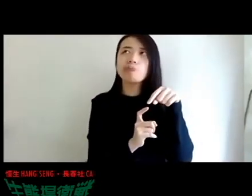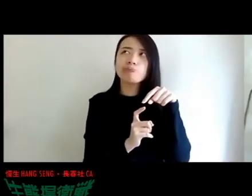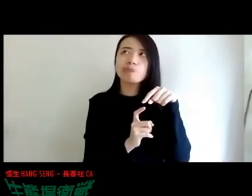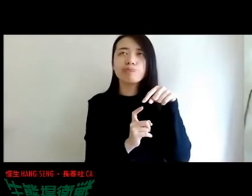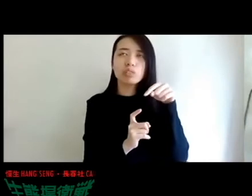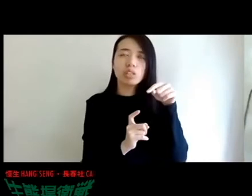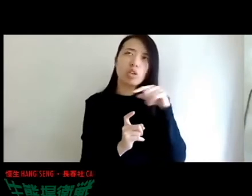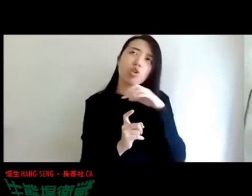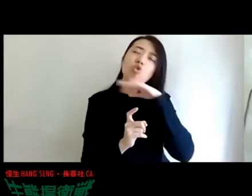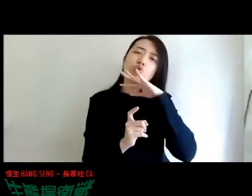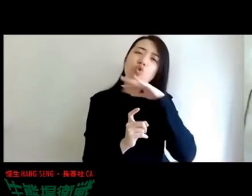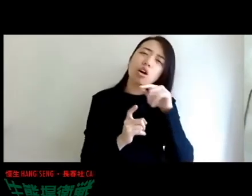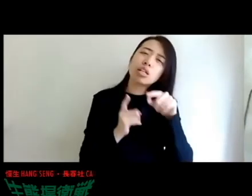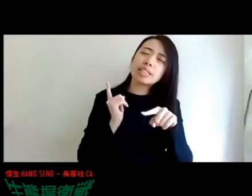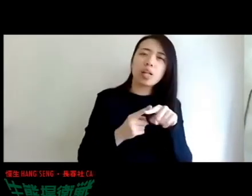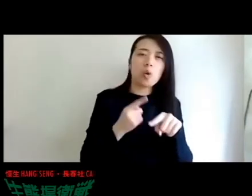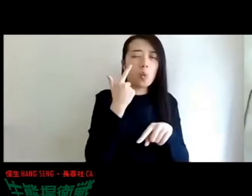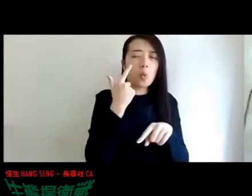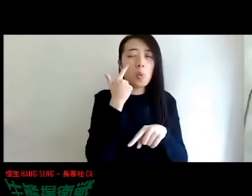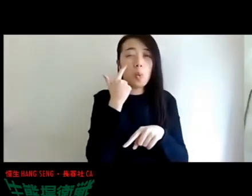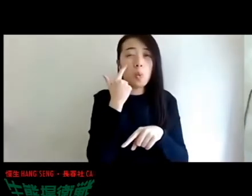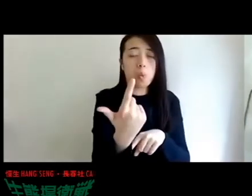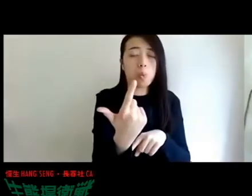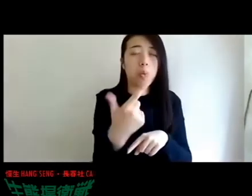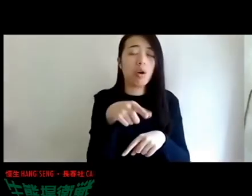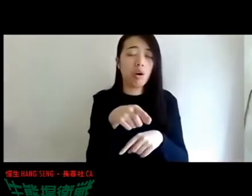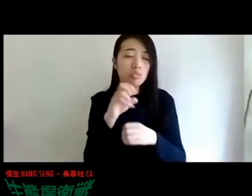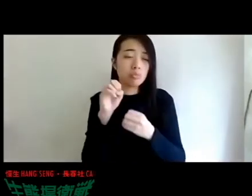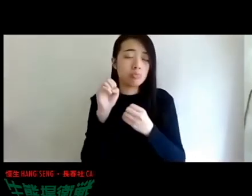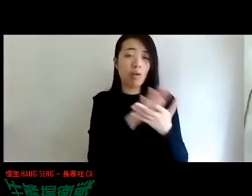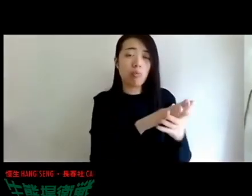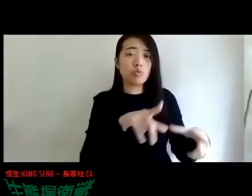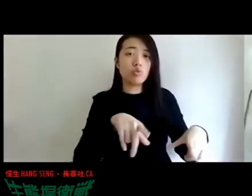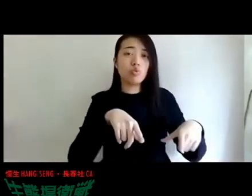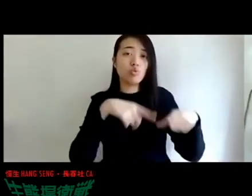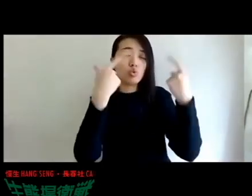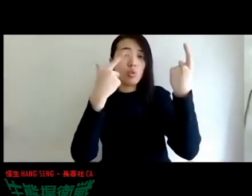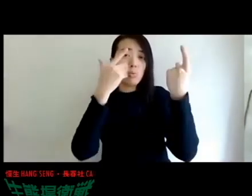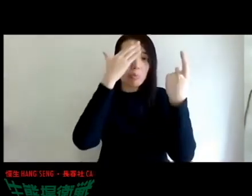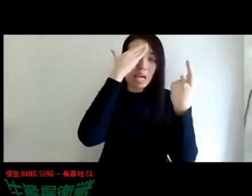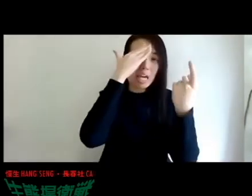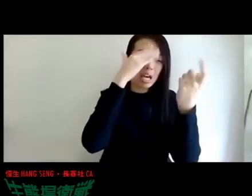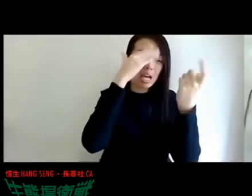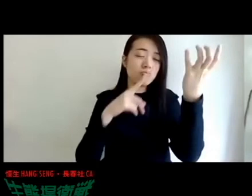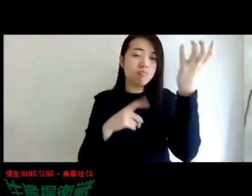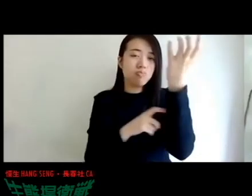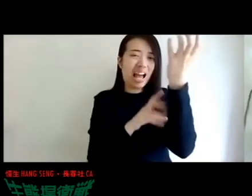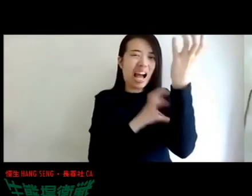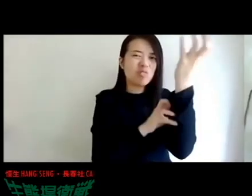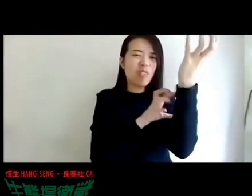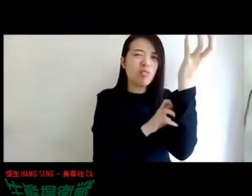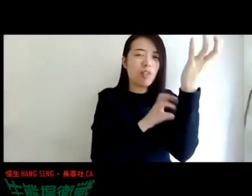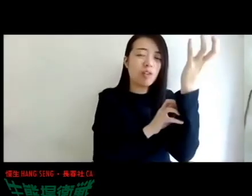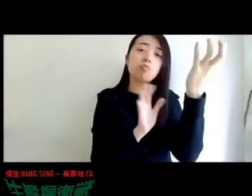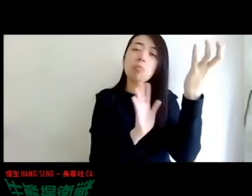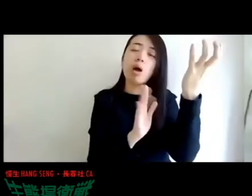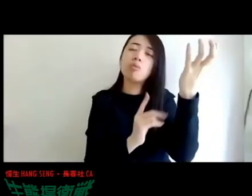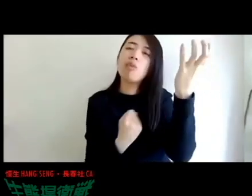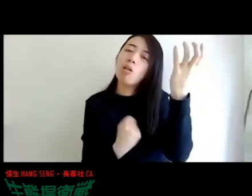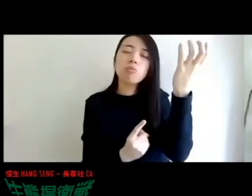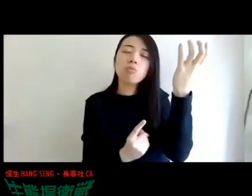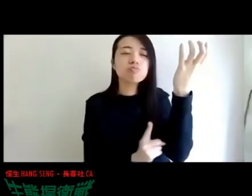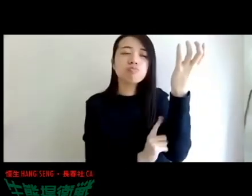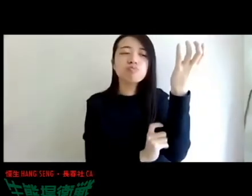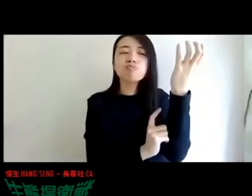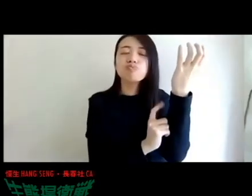係太過分咁樣影響到嗰棵樹木嘅健康咧，其實我哋都係可以俾佢留喺嗰棵樹度，因